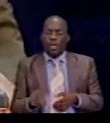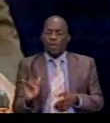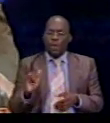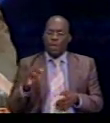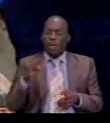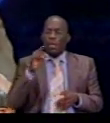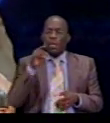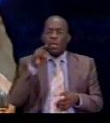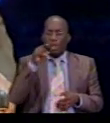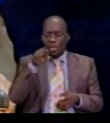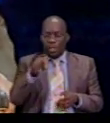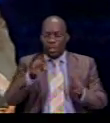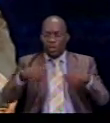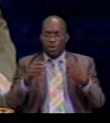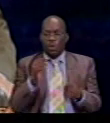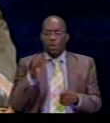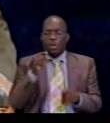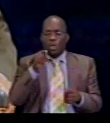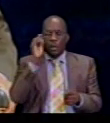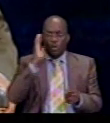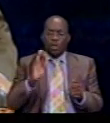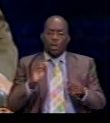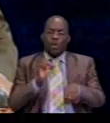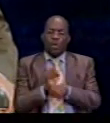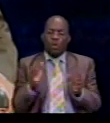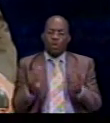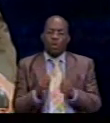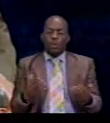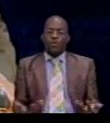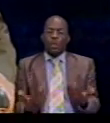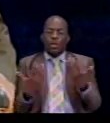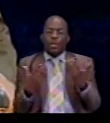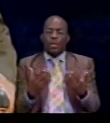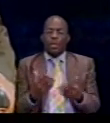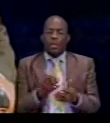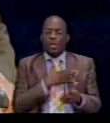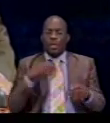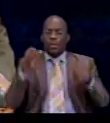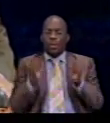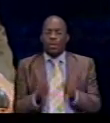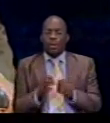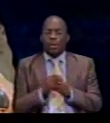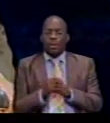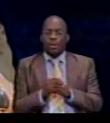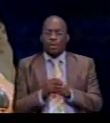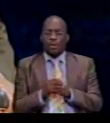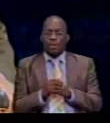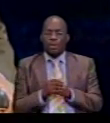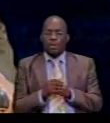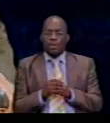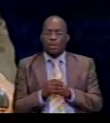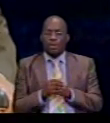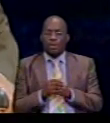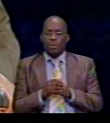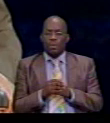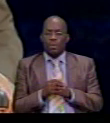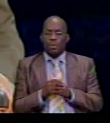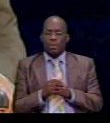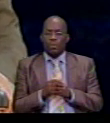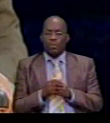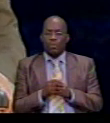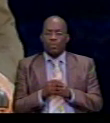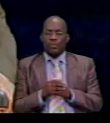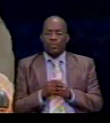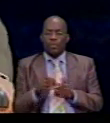with fire. Et que sa prédication soit accompagnée toujours par les signes et les miracles sans nombre. And let